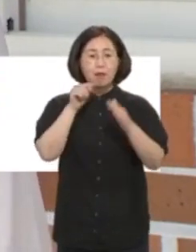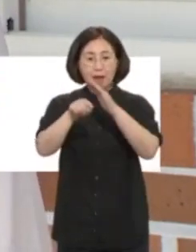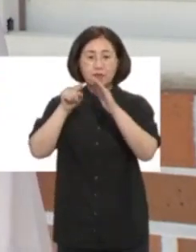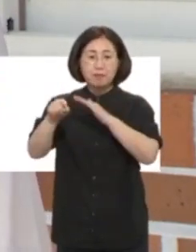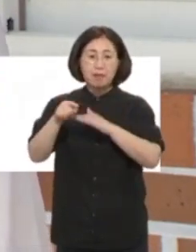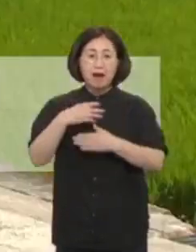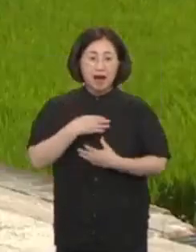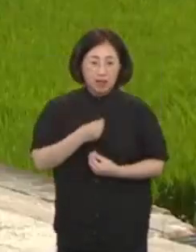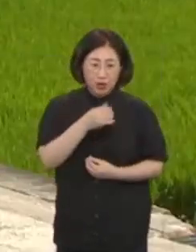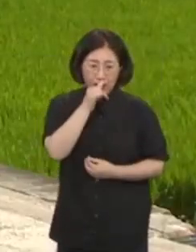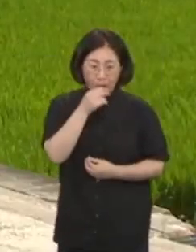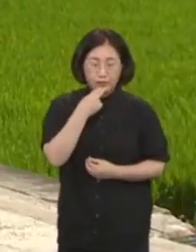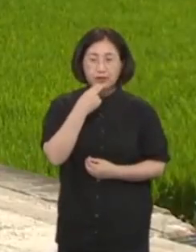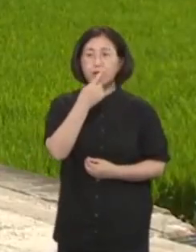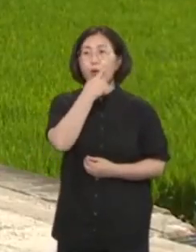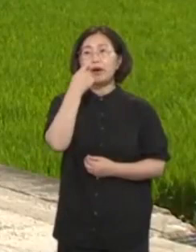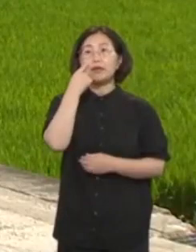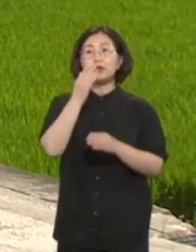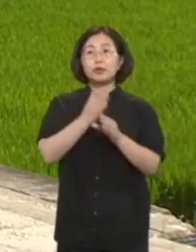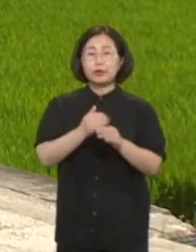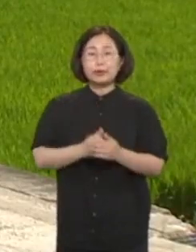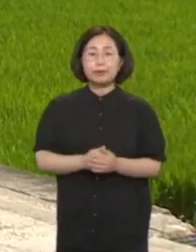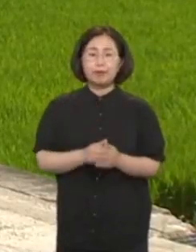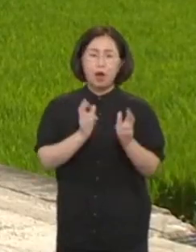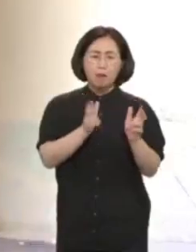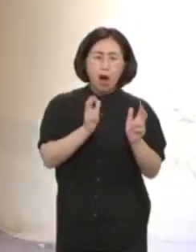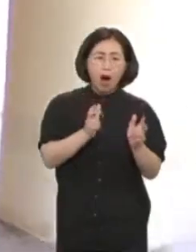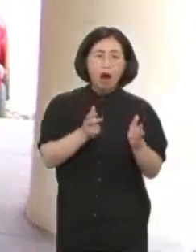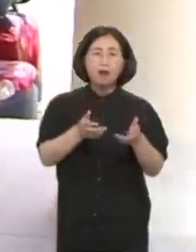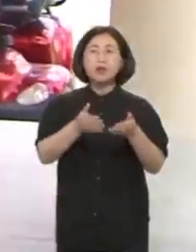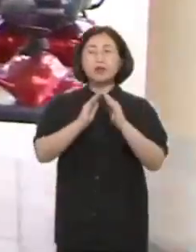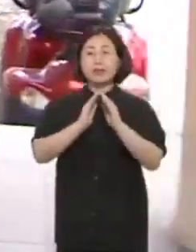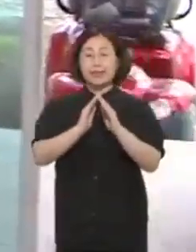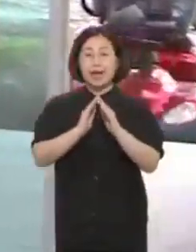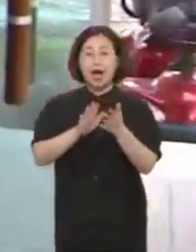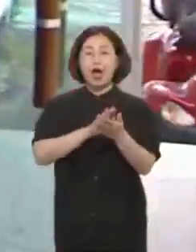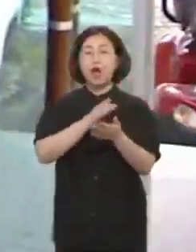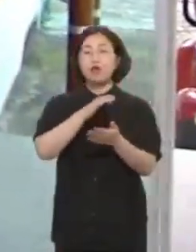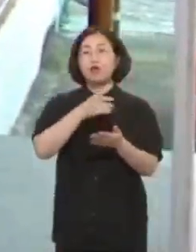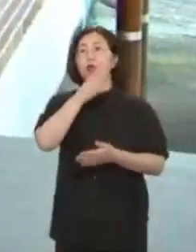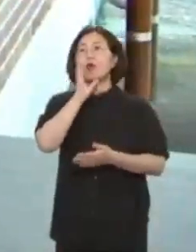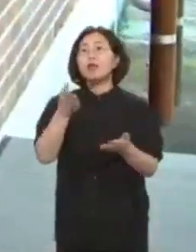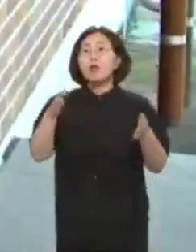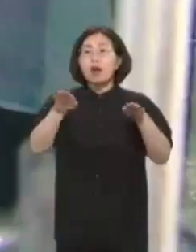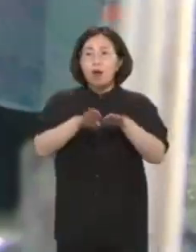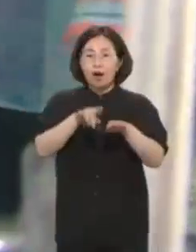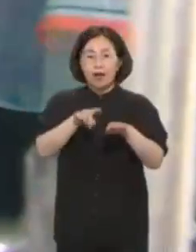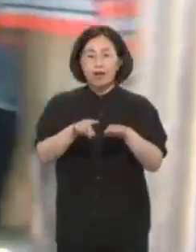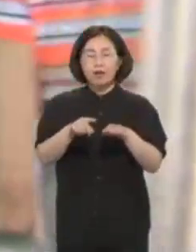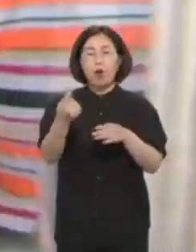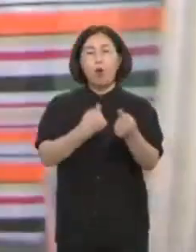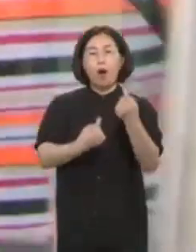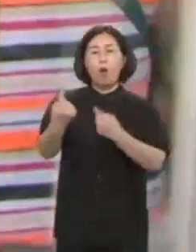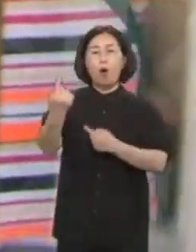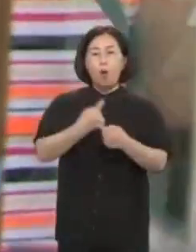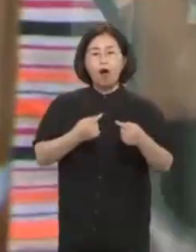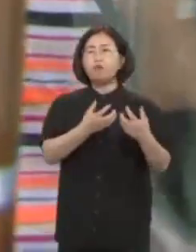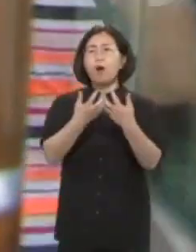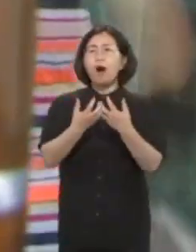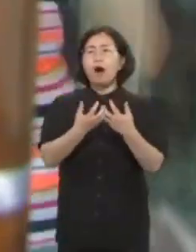확인하고 있습니다. 냉방시설이 설치된 비좁은 노인회관은 오전부터 많은 노인들이 자리를 메우고 있지만 한계도